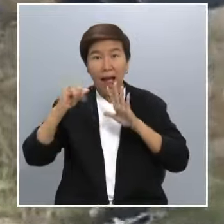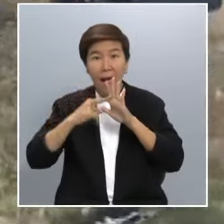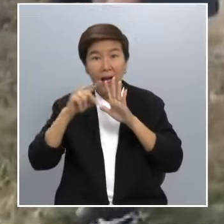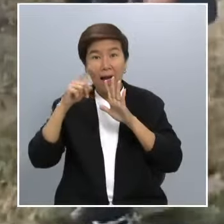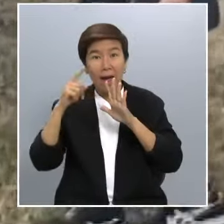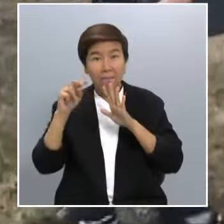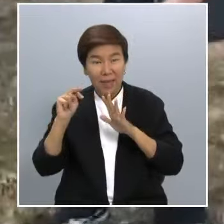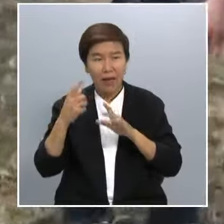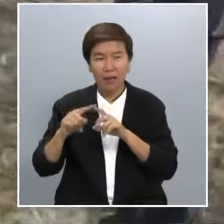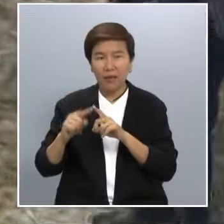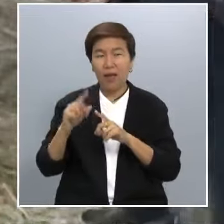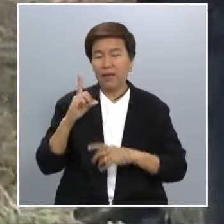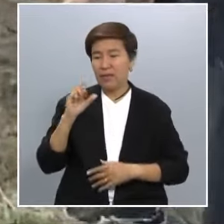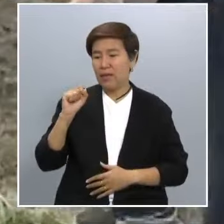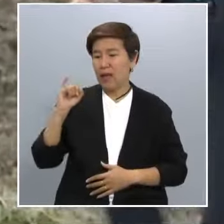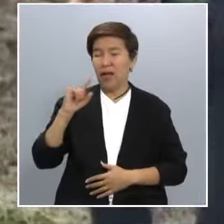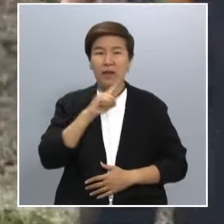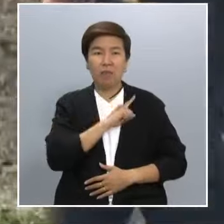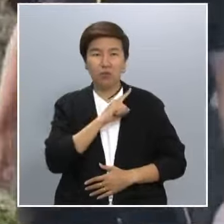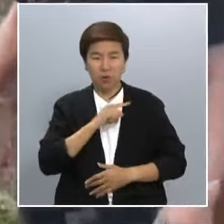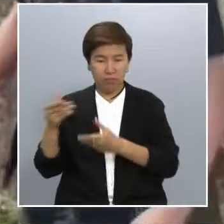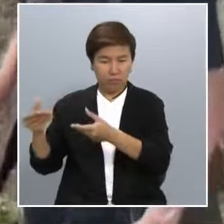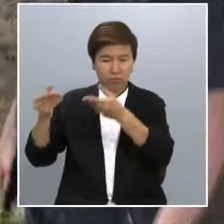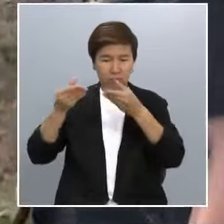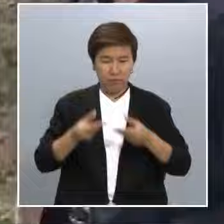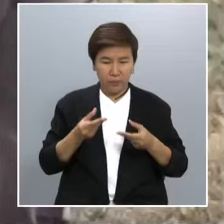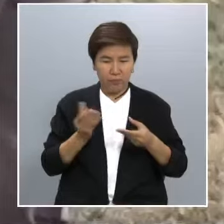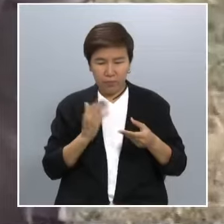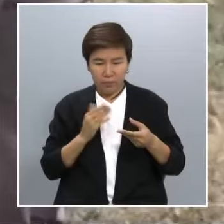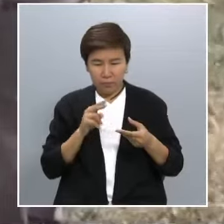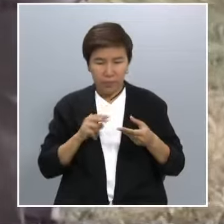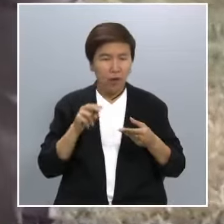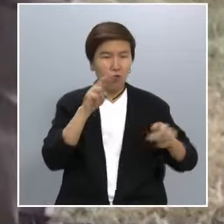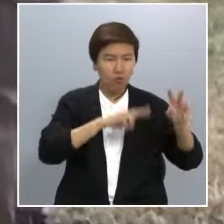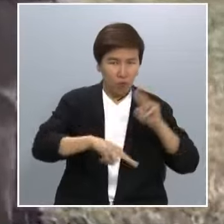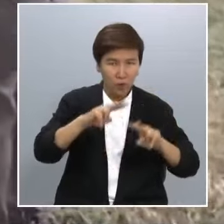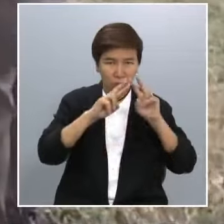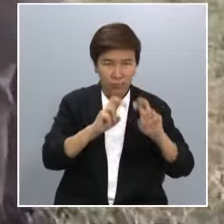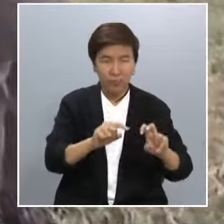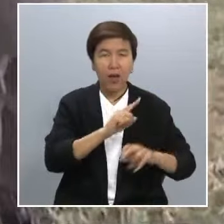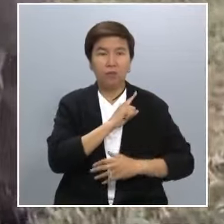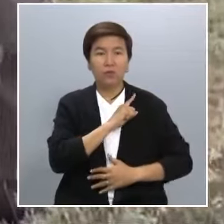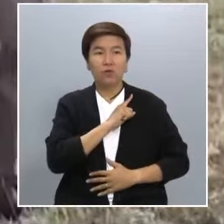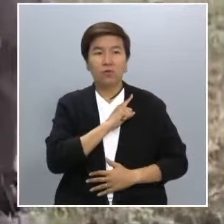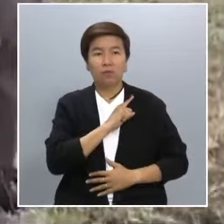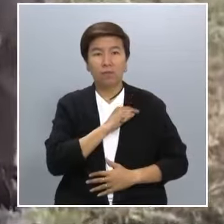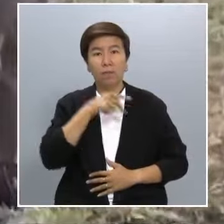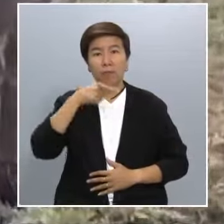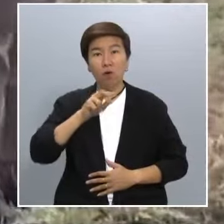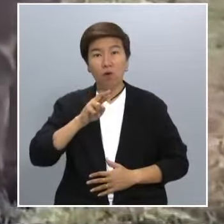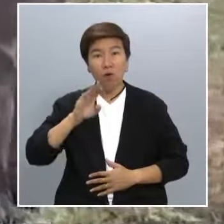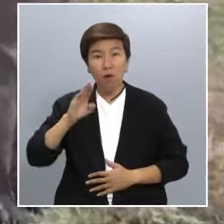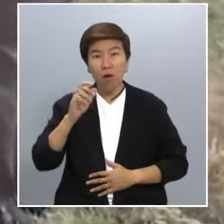นี้เพื่อจะไปตรวจสอบว่าเป็นคดีพิเศษหรือไม่โดยเข้าข่ายมีความผิดตามพ.ร.บ.อุ้มห